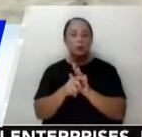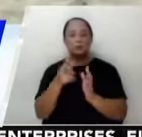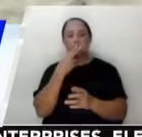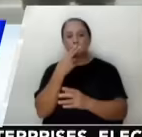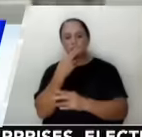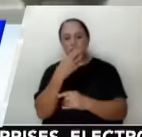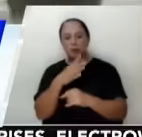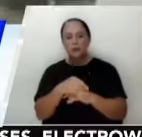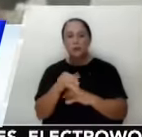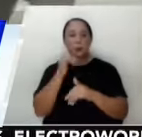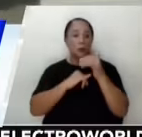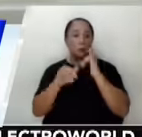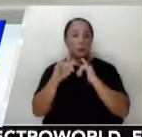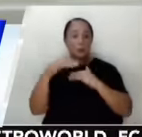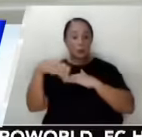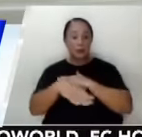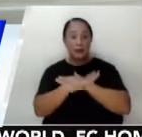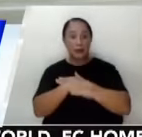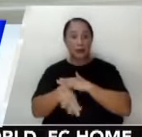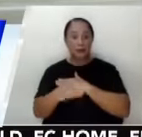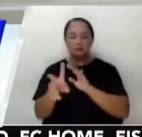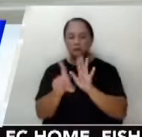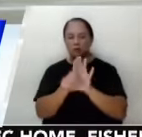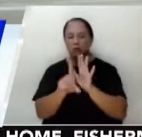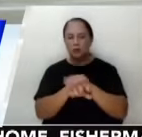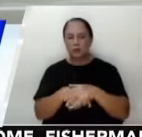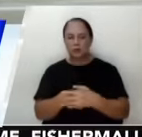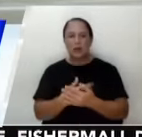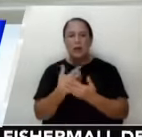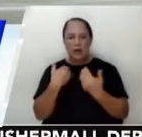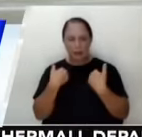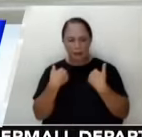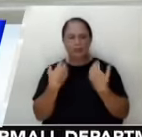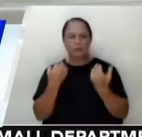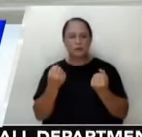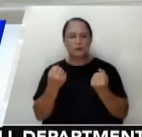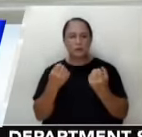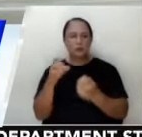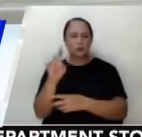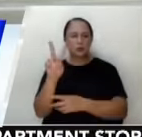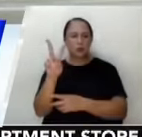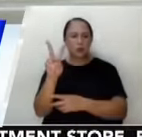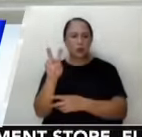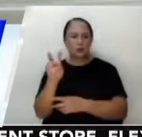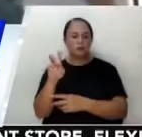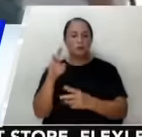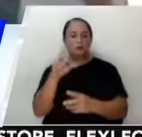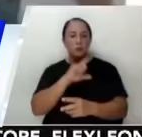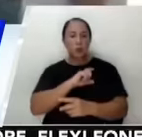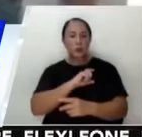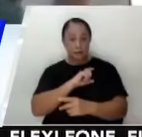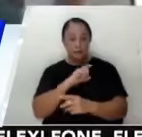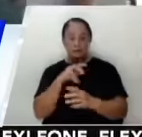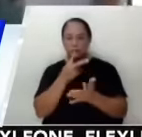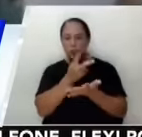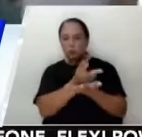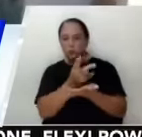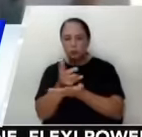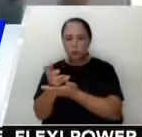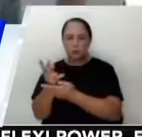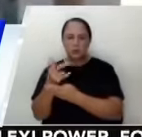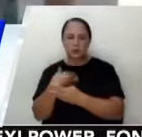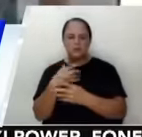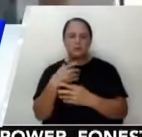ng alak sa beach area. Idineploy na ang mahigit 200 na police personnel. Nananawagan ang pulisya sa mga bisita